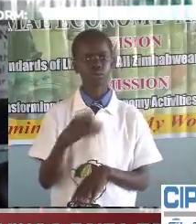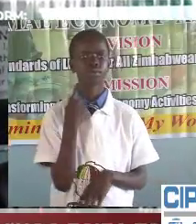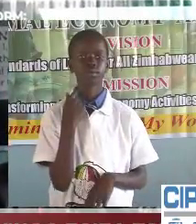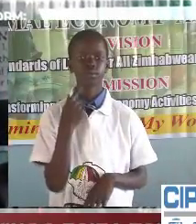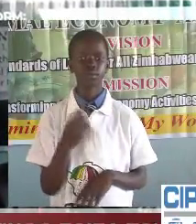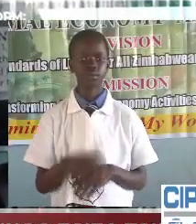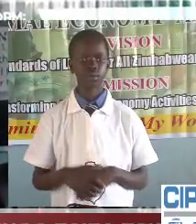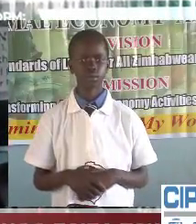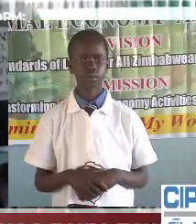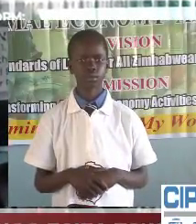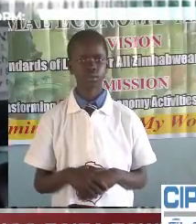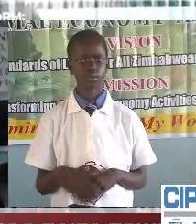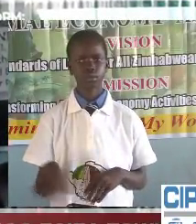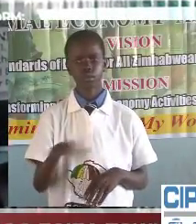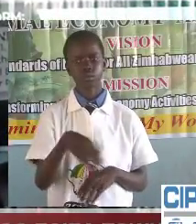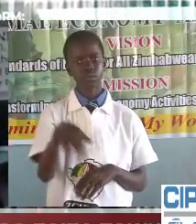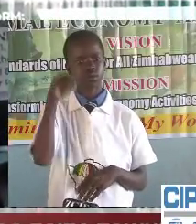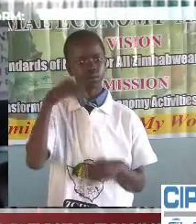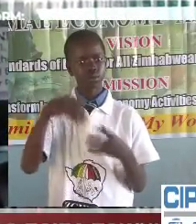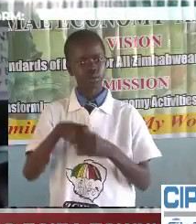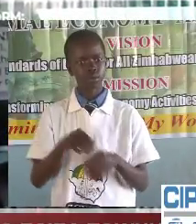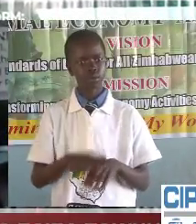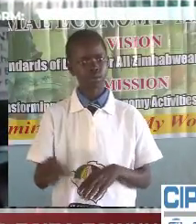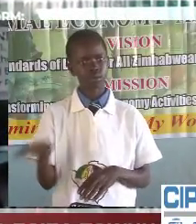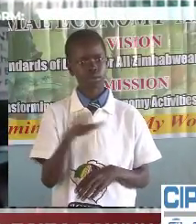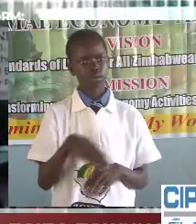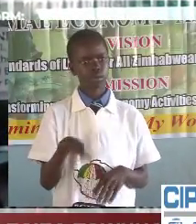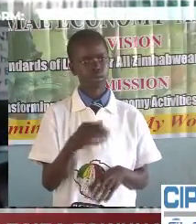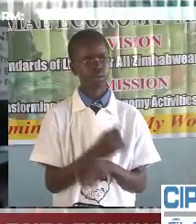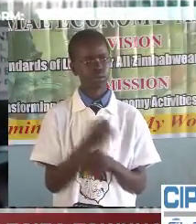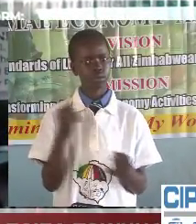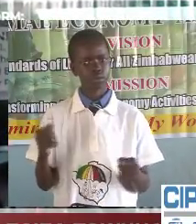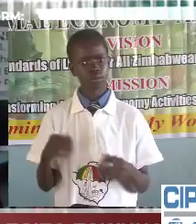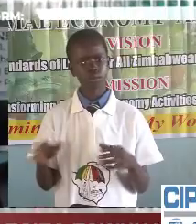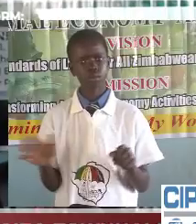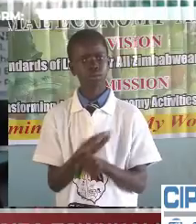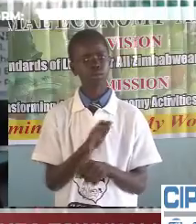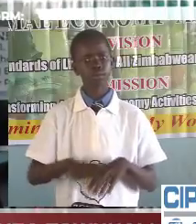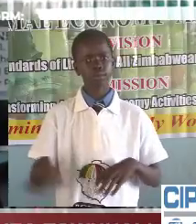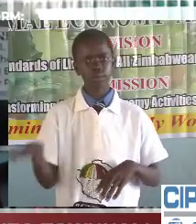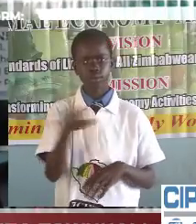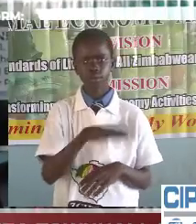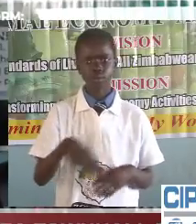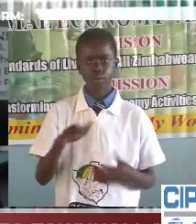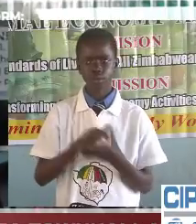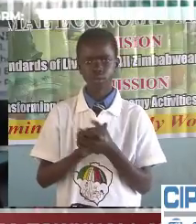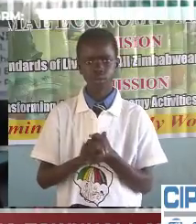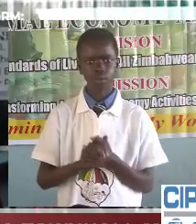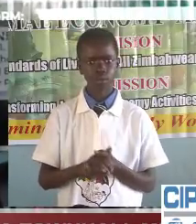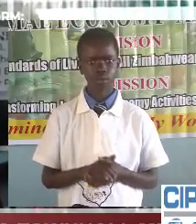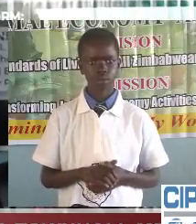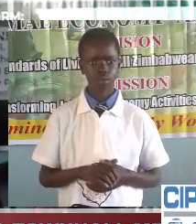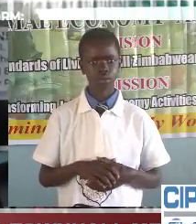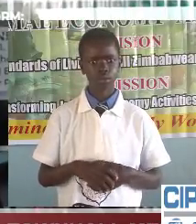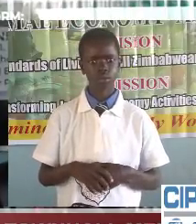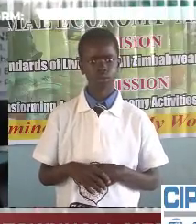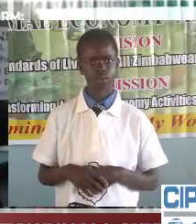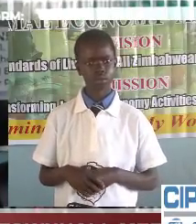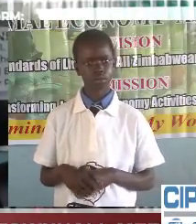phakathi. Ngoba iZimbabwe is a rainbow nation. Kokunye ngingafaka lesikhalanga,